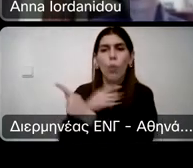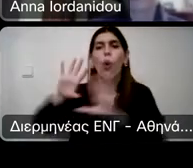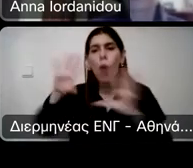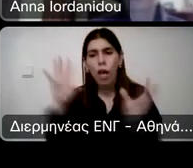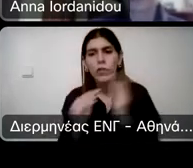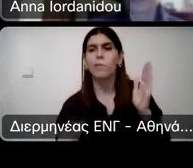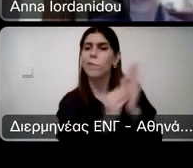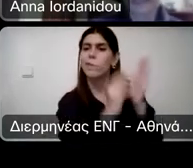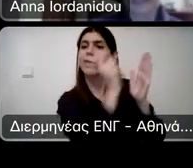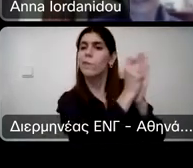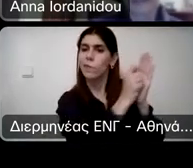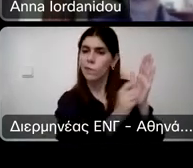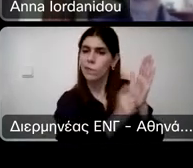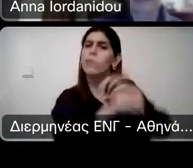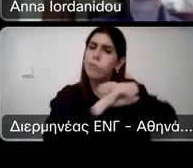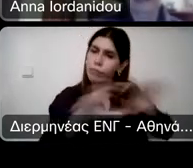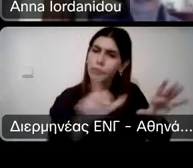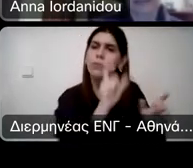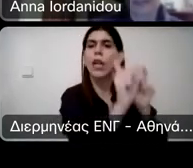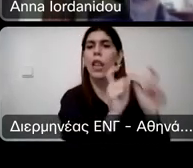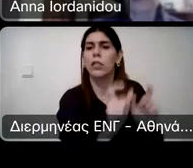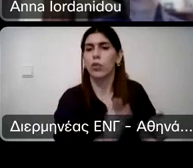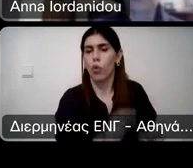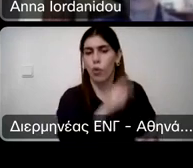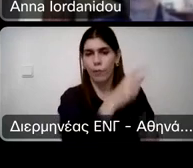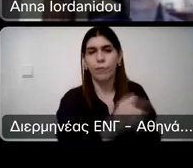εμφανίζεται στον χρήστη και στη χρήστρια